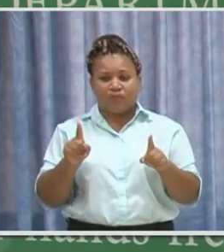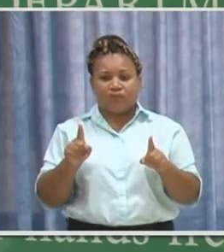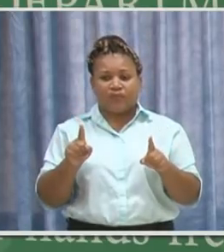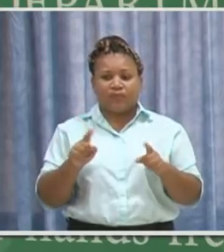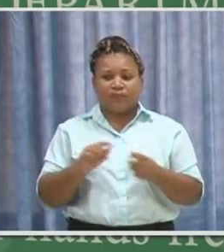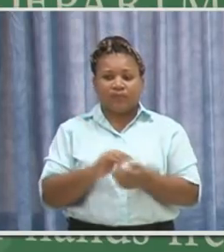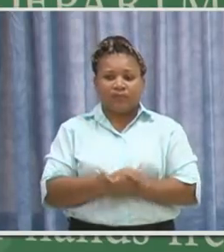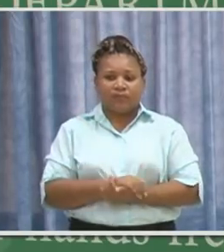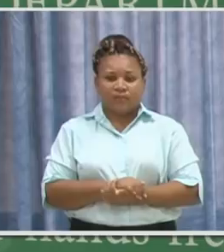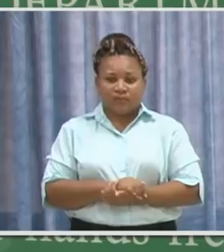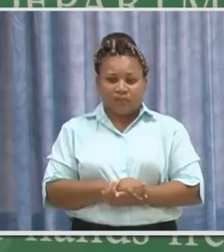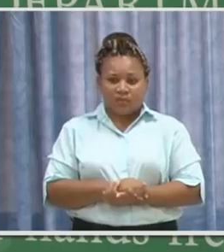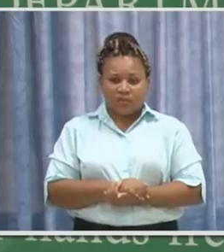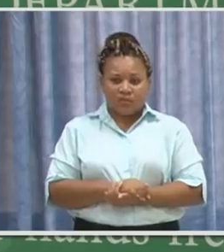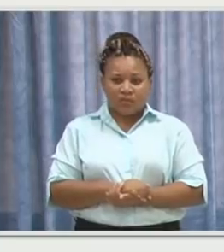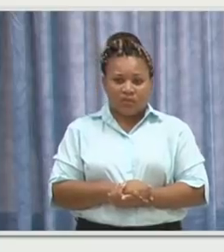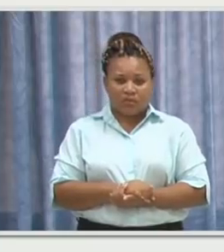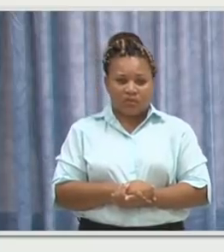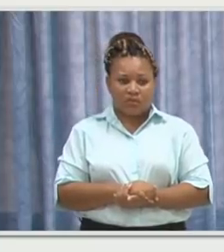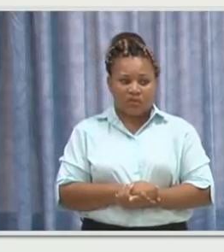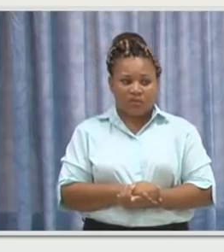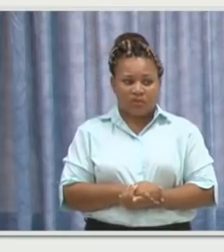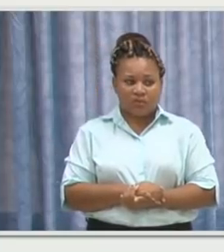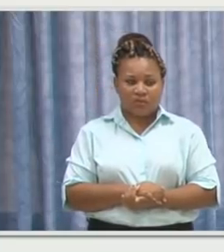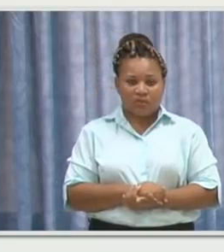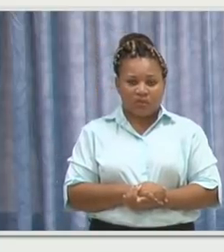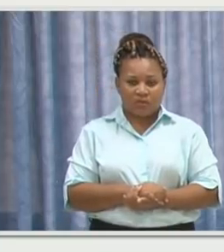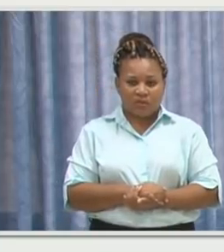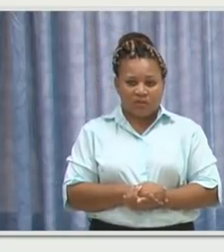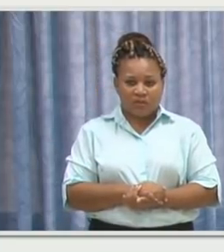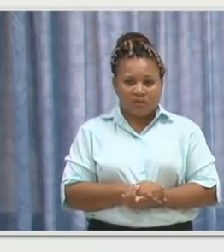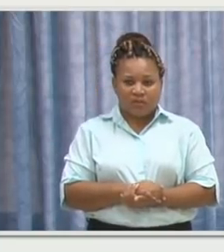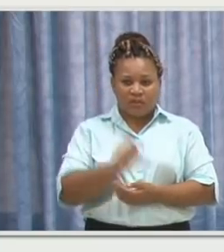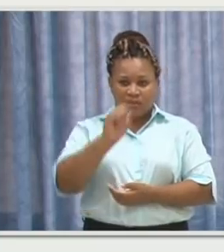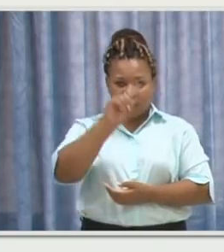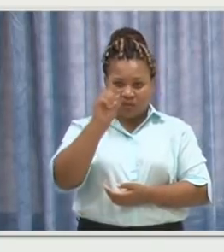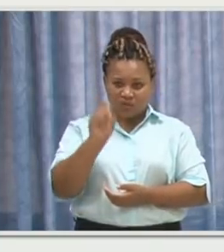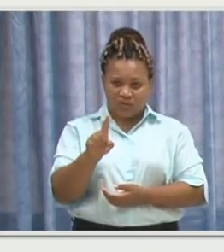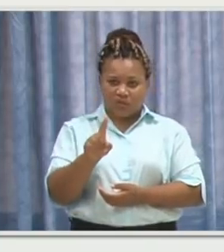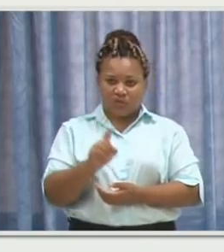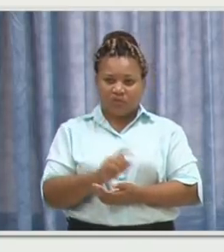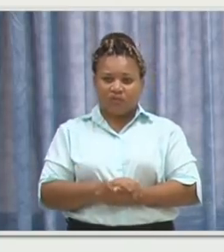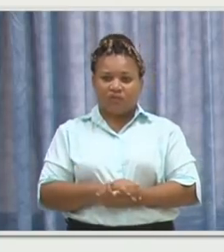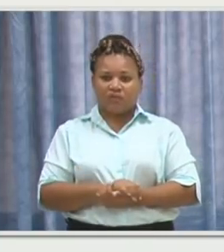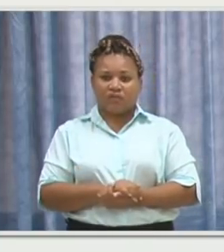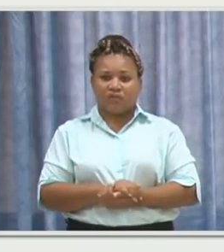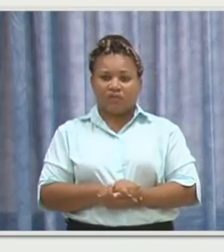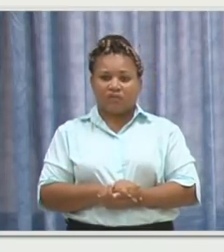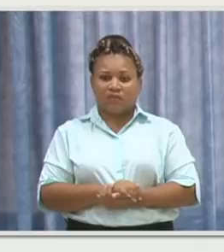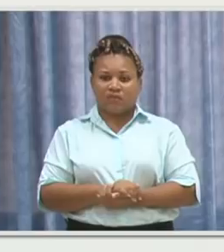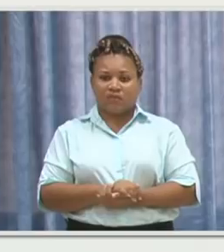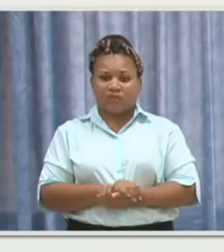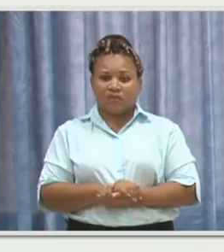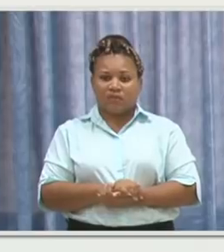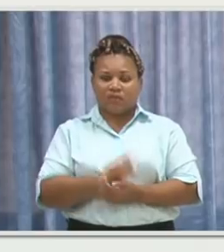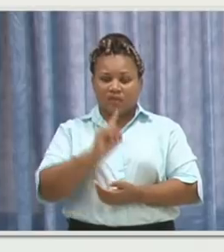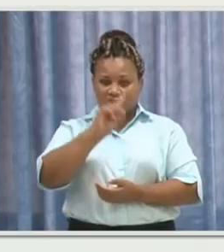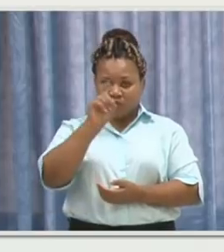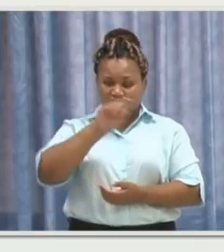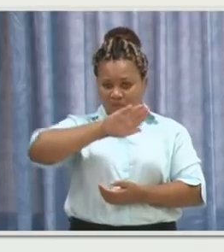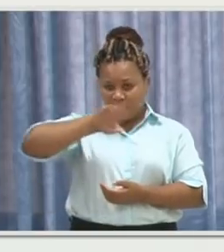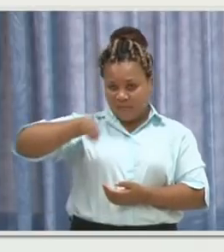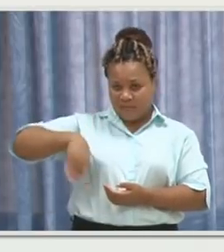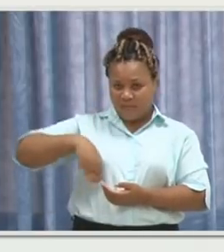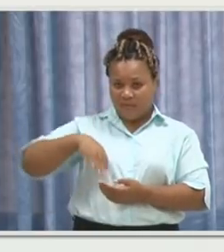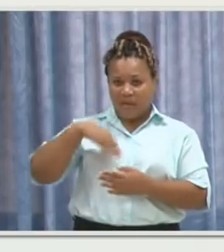suffisamment. Nous avons une dernière question Code Vidia. Après, Dr. Généon a fait un petit résumé et passe un